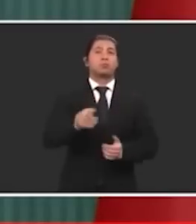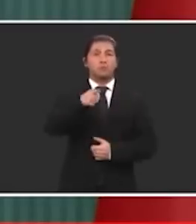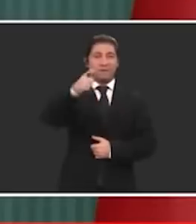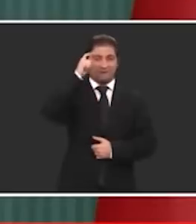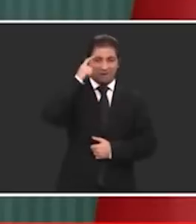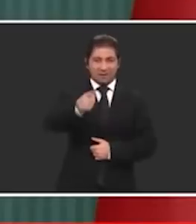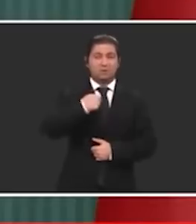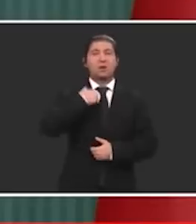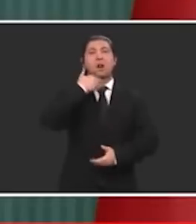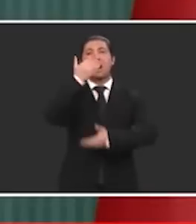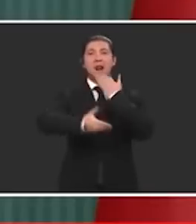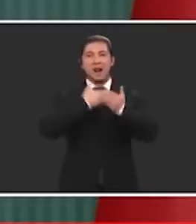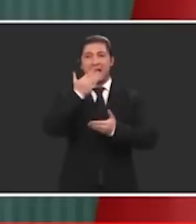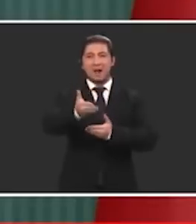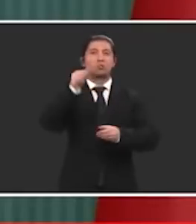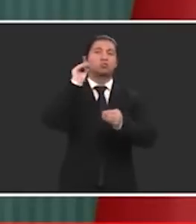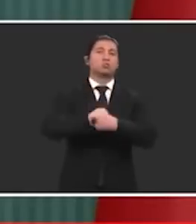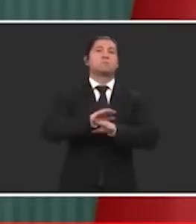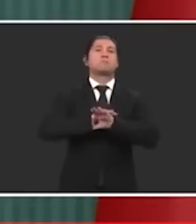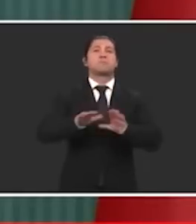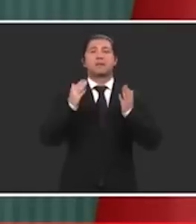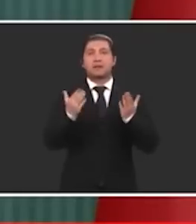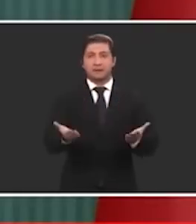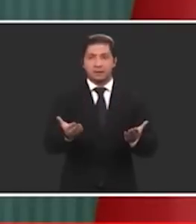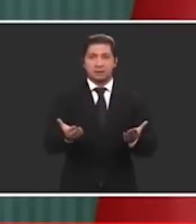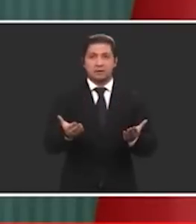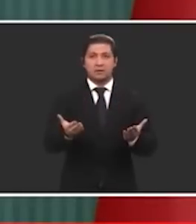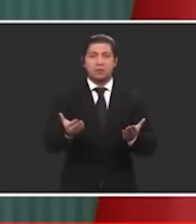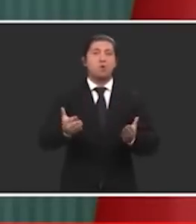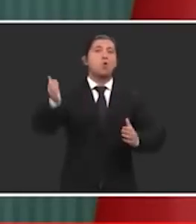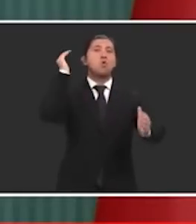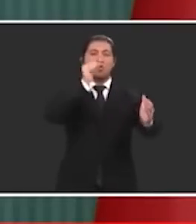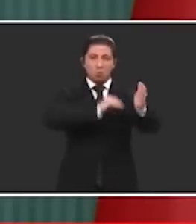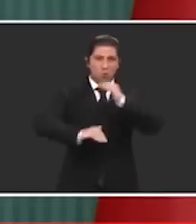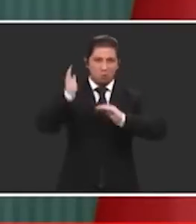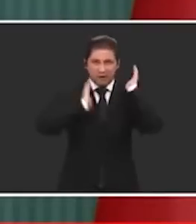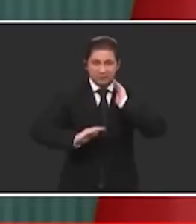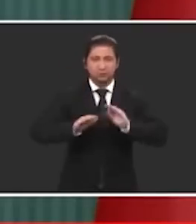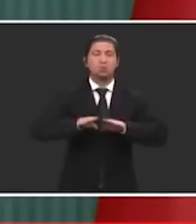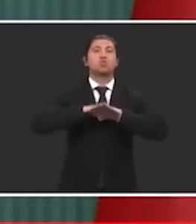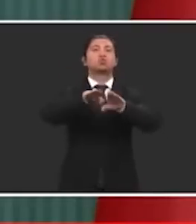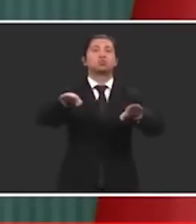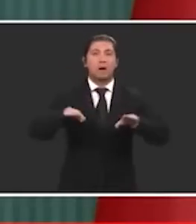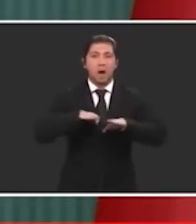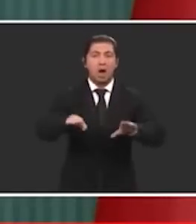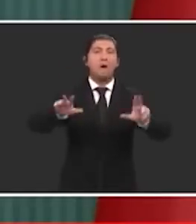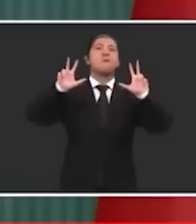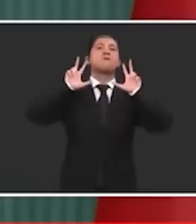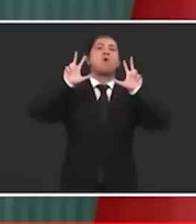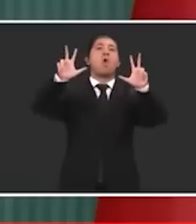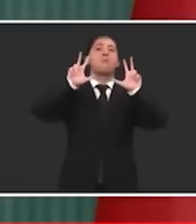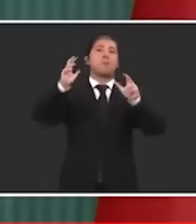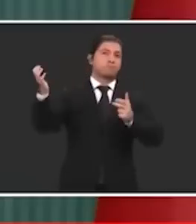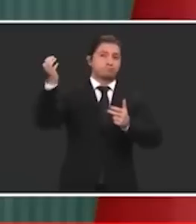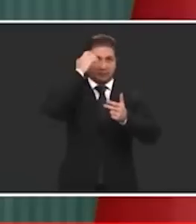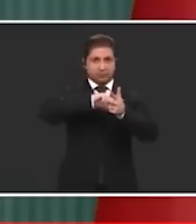düşüncelerle sözlerime son verirken, güreş, yüzme ve voleybol